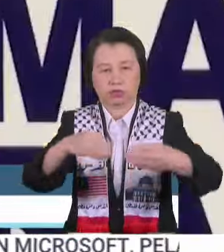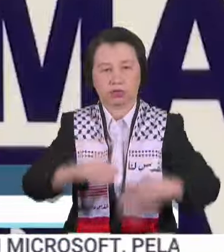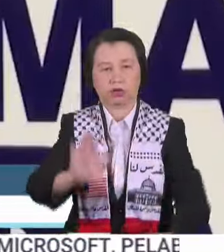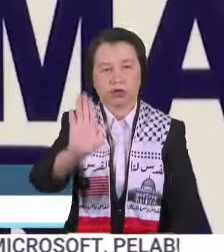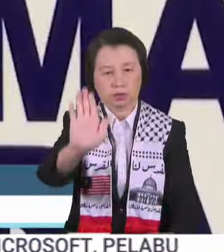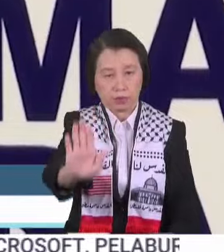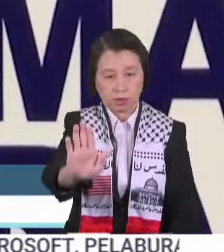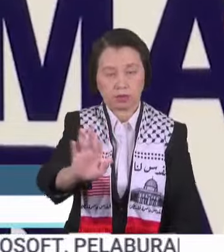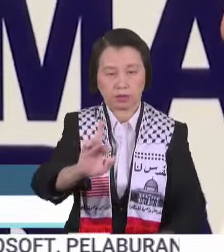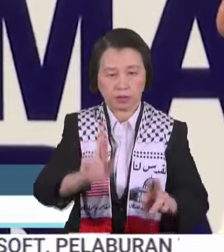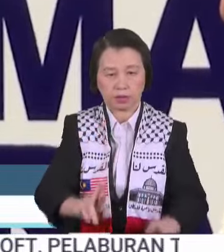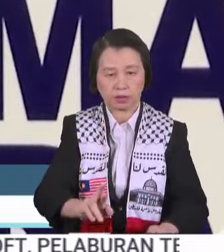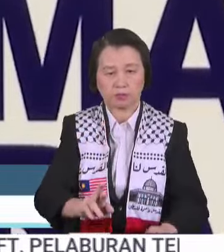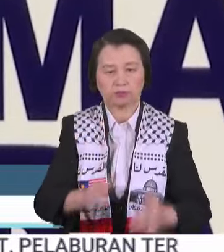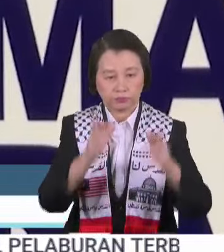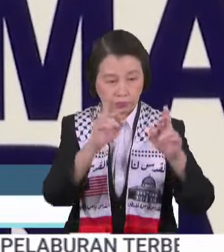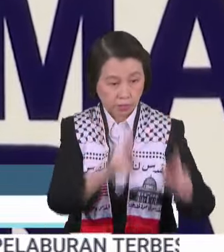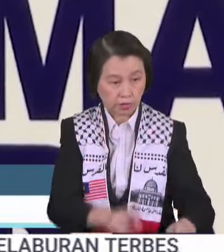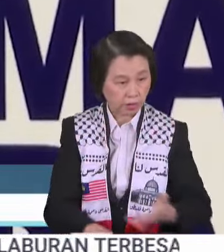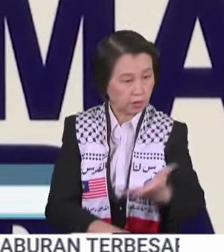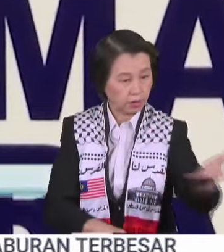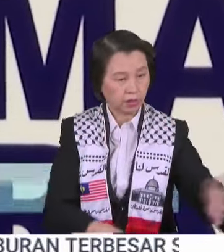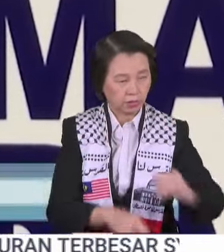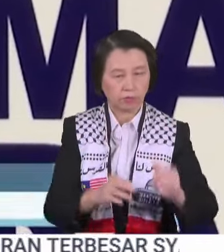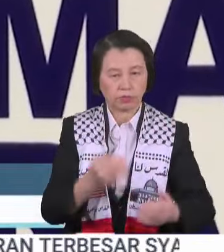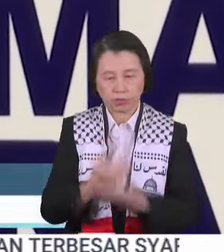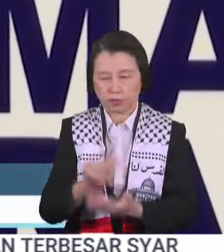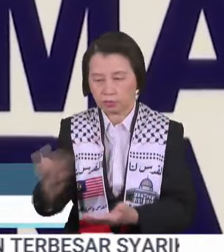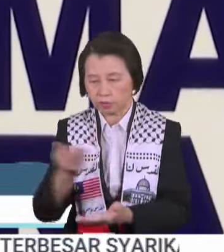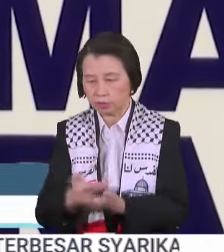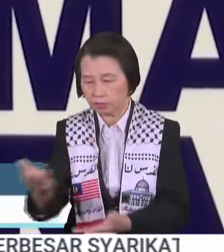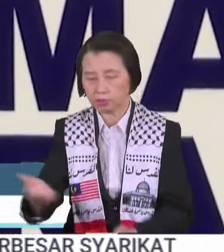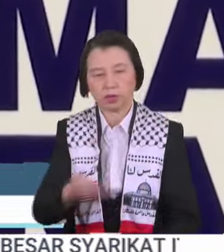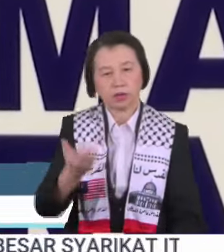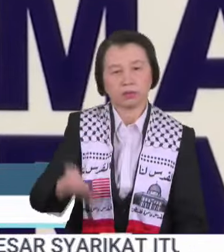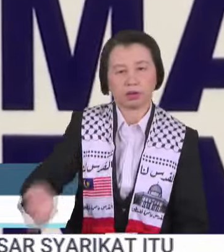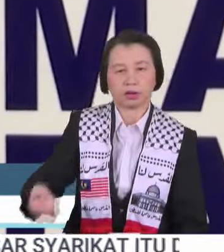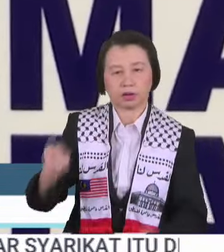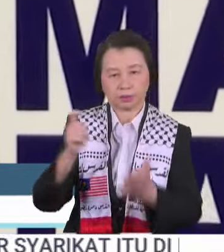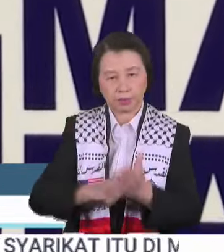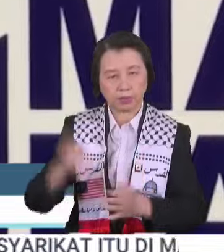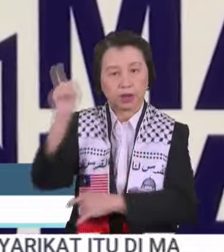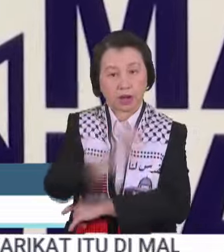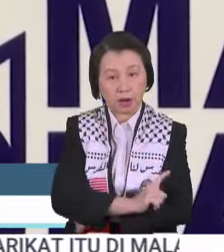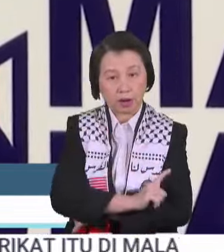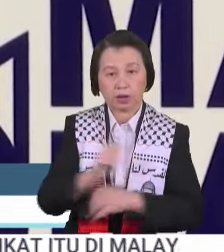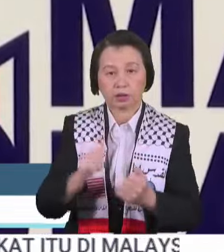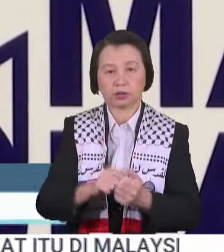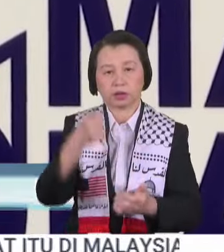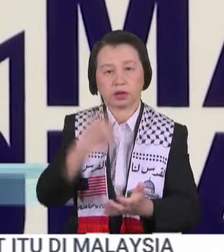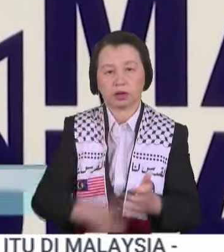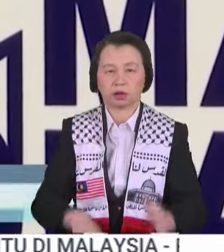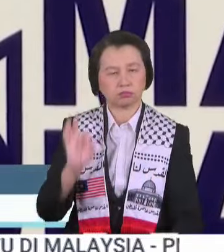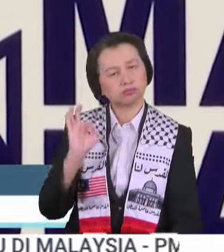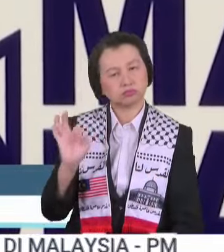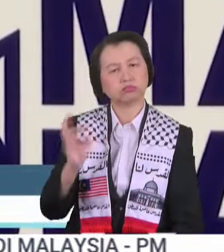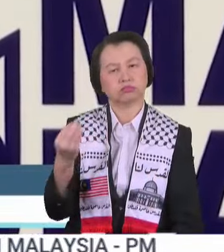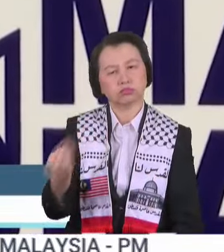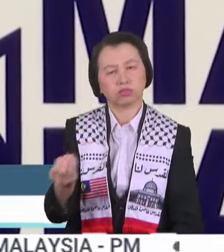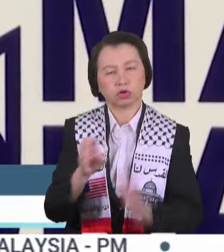Rakyat, di mana pengunjung-pengunjung masyarakat boleh mendapatkan barangan keperluan harian dengan harga yang sangat berpatutan